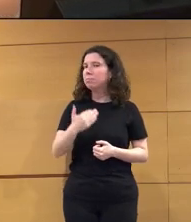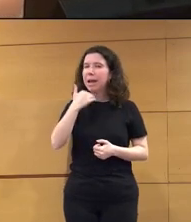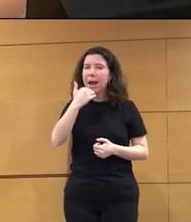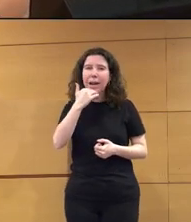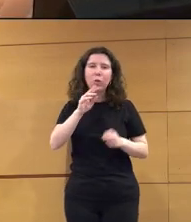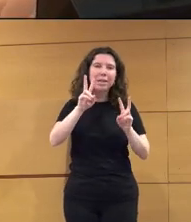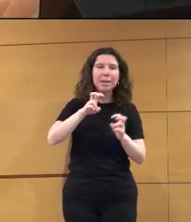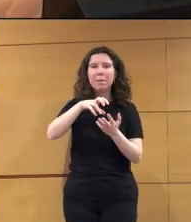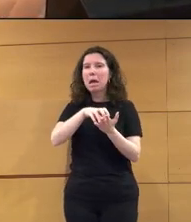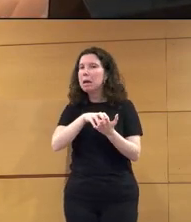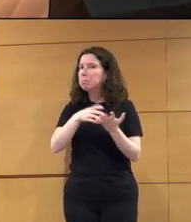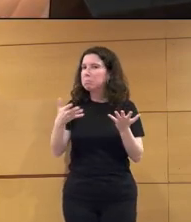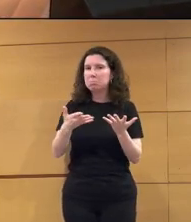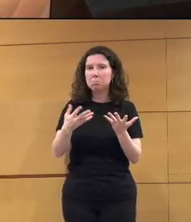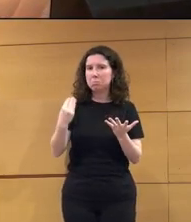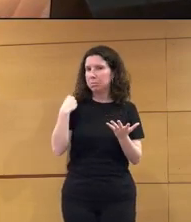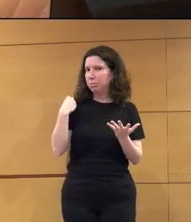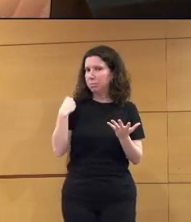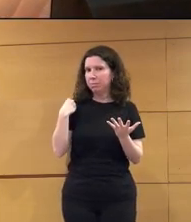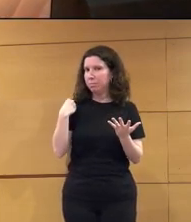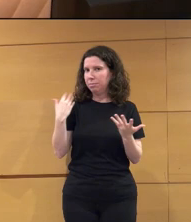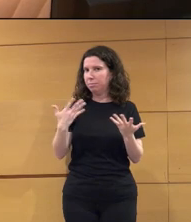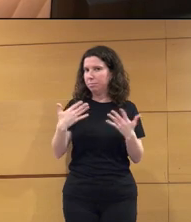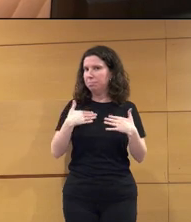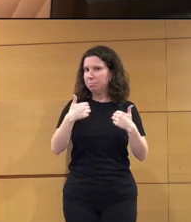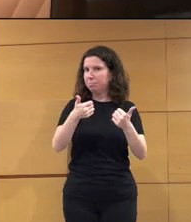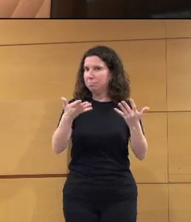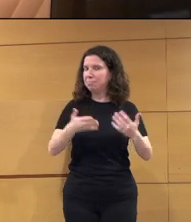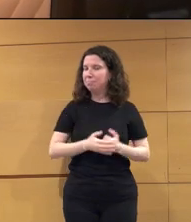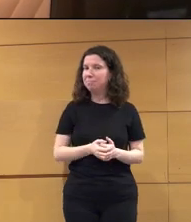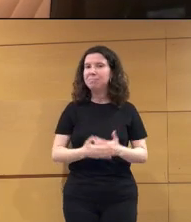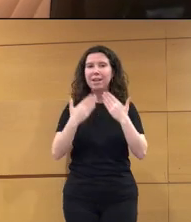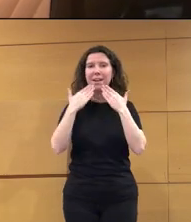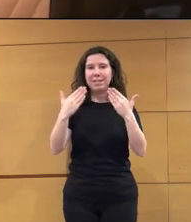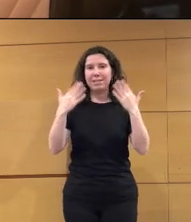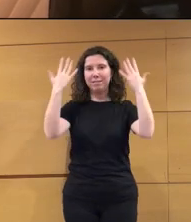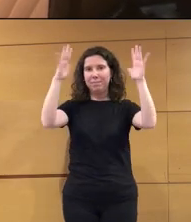qüestió que voleu preguntar. Moltes gràcies.